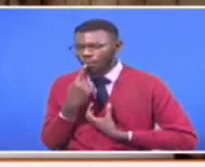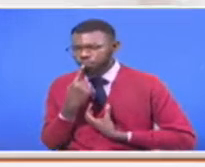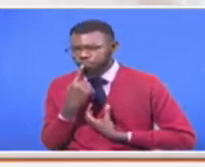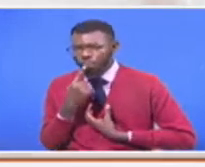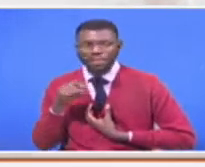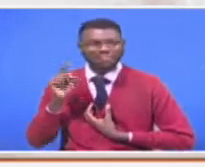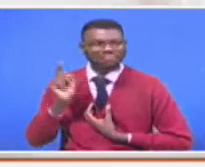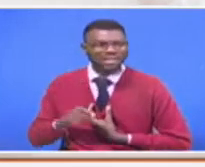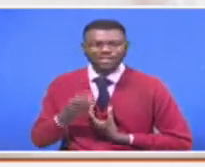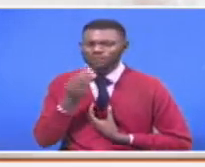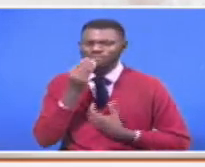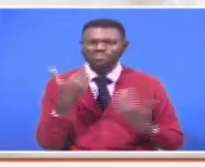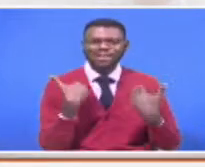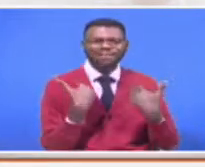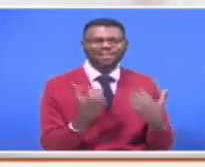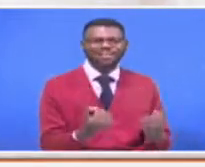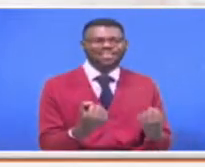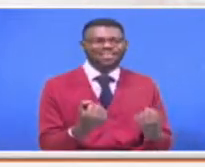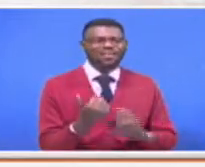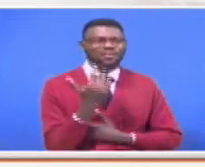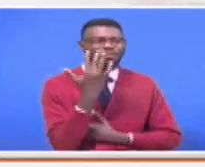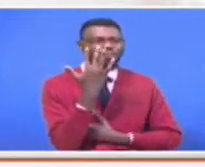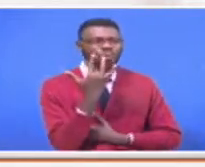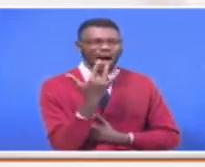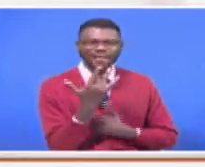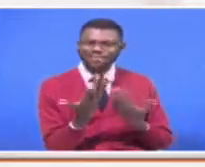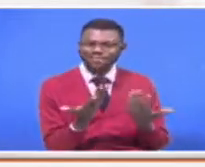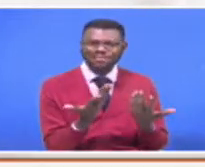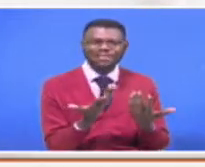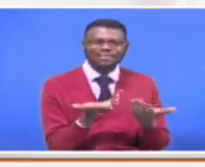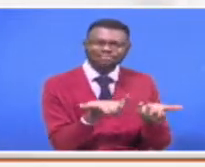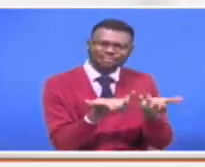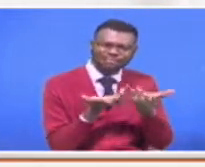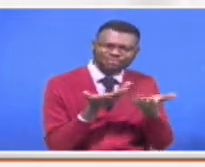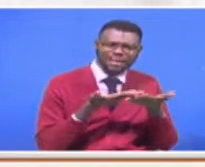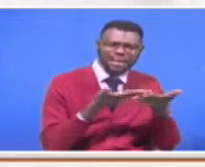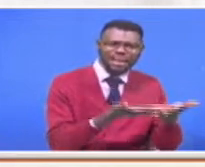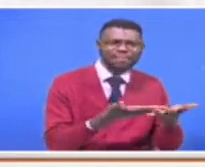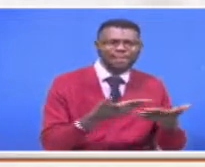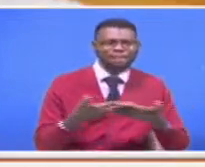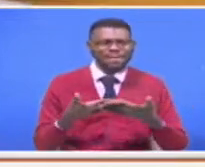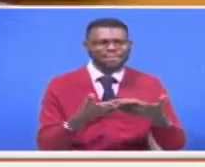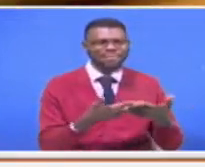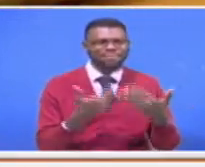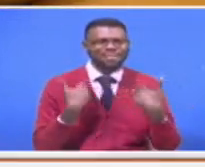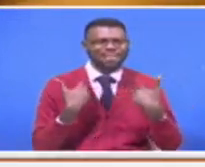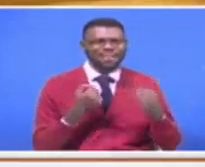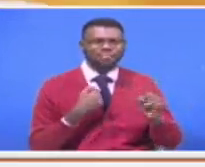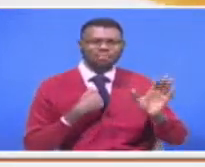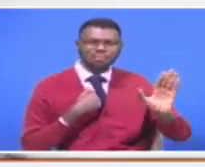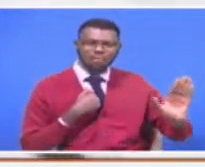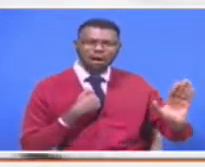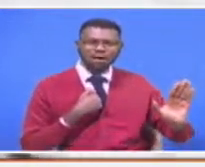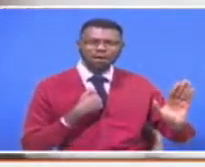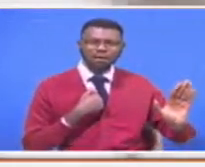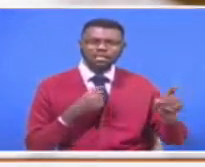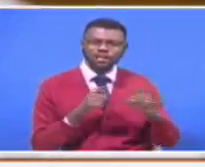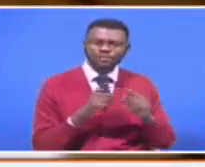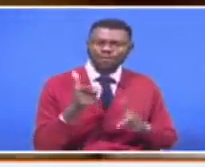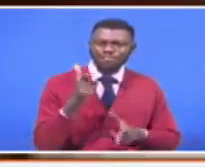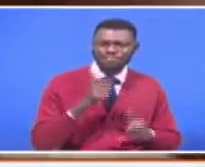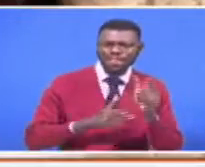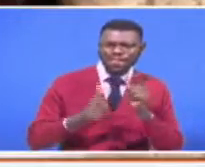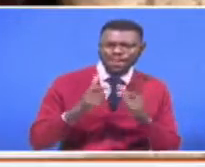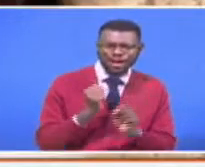lishe bora kutokana na kuwepo kwa mahitaji ya virutubisho mwilini kwa ajili ya afya yake na vile vile kutengeneza maziwa